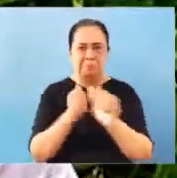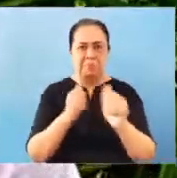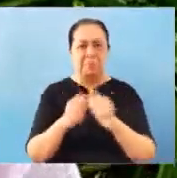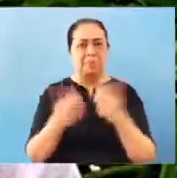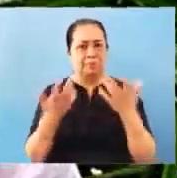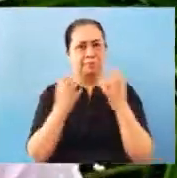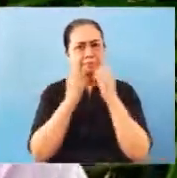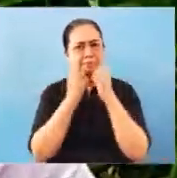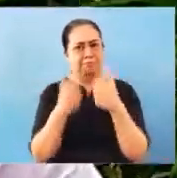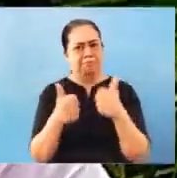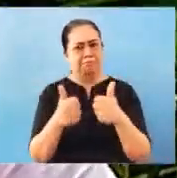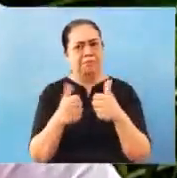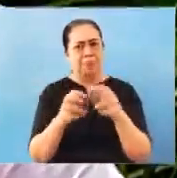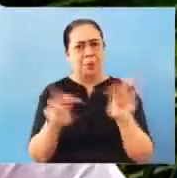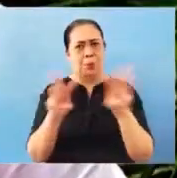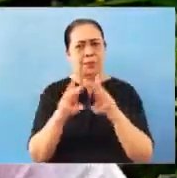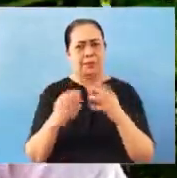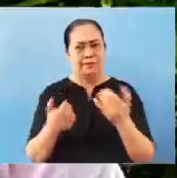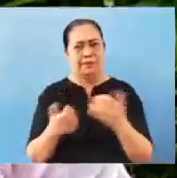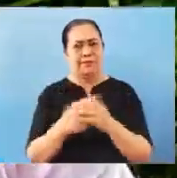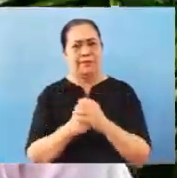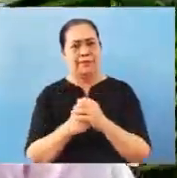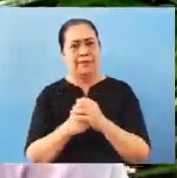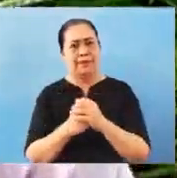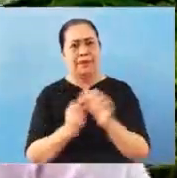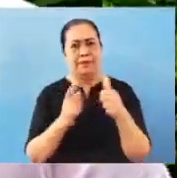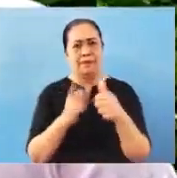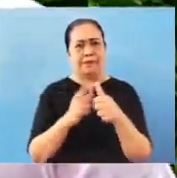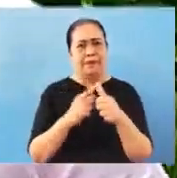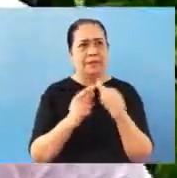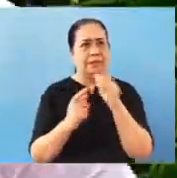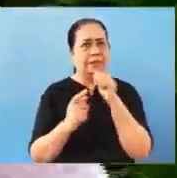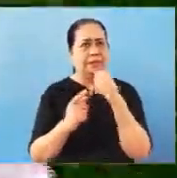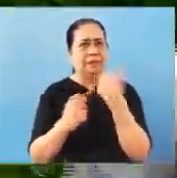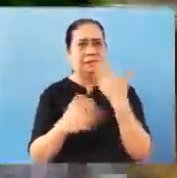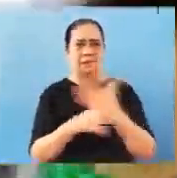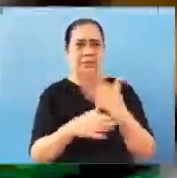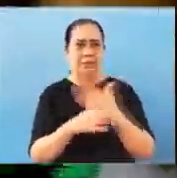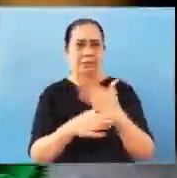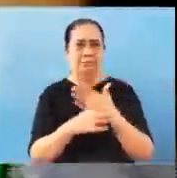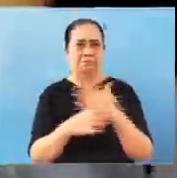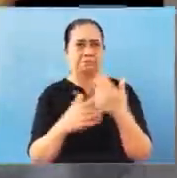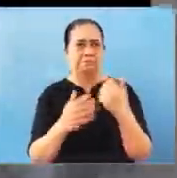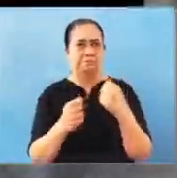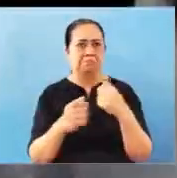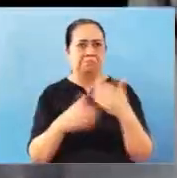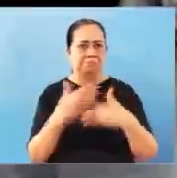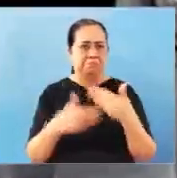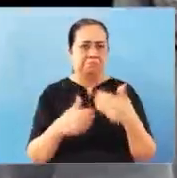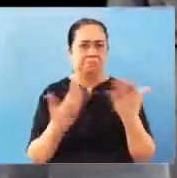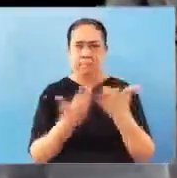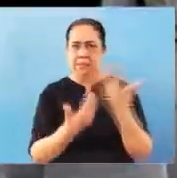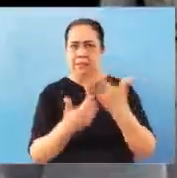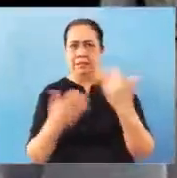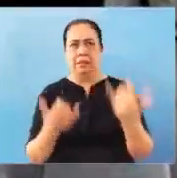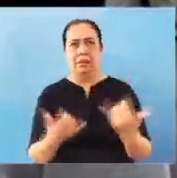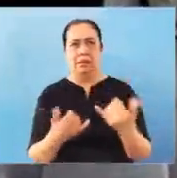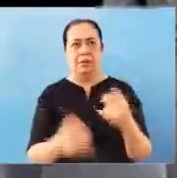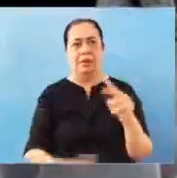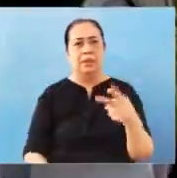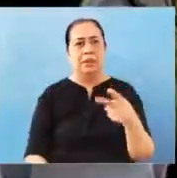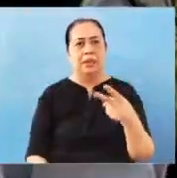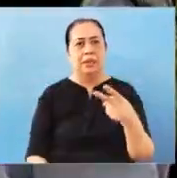yes. Kasi first of all, di man siya ganun ka-hassle gawin. Second, matagal na rin naman